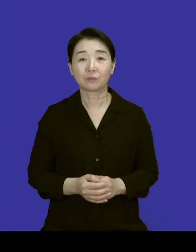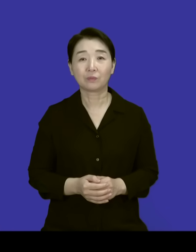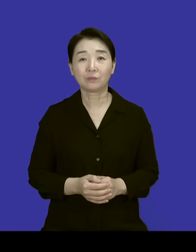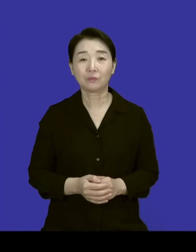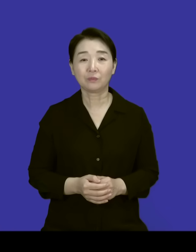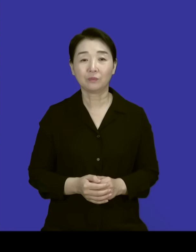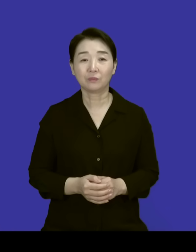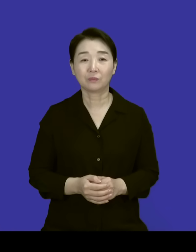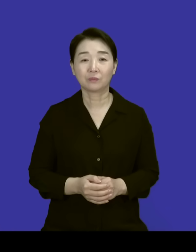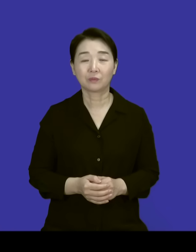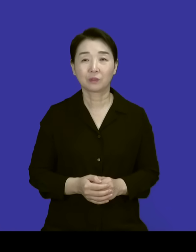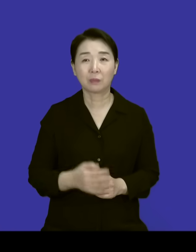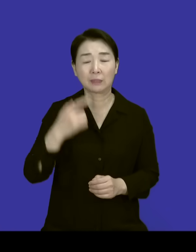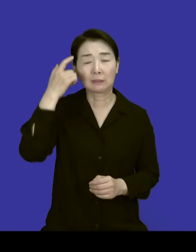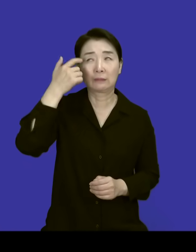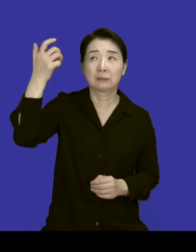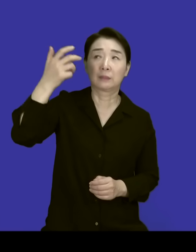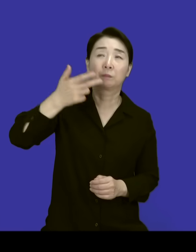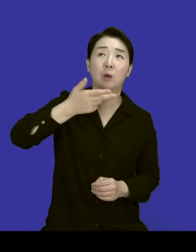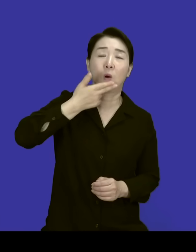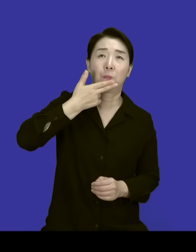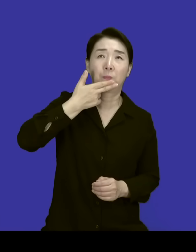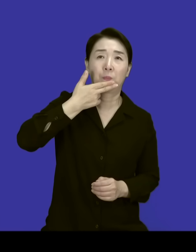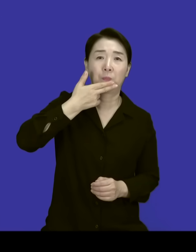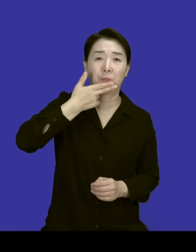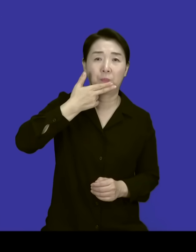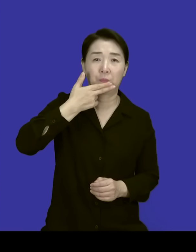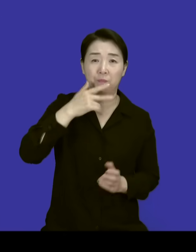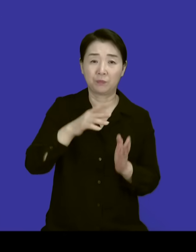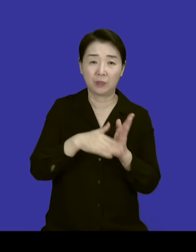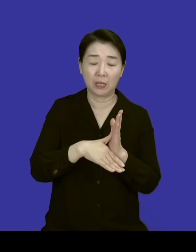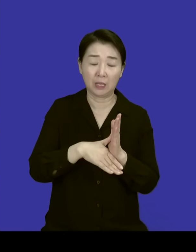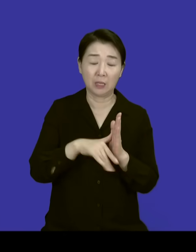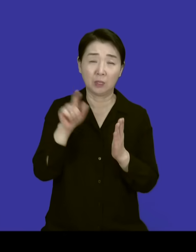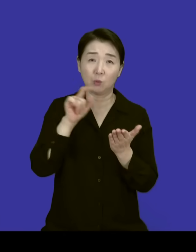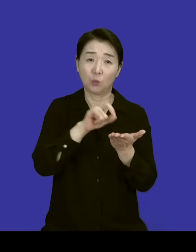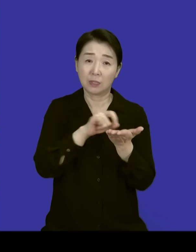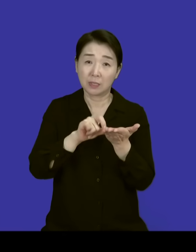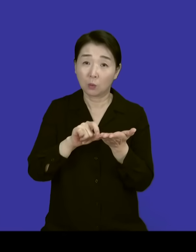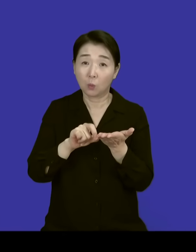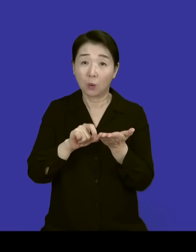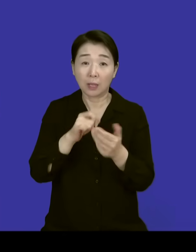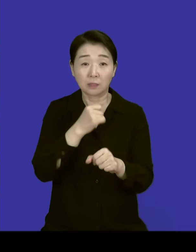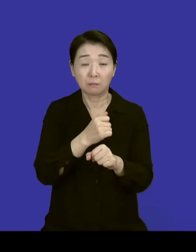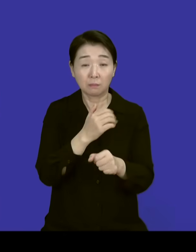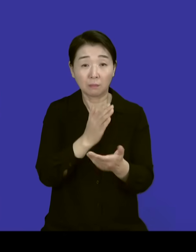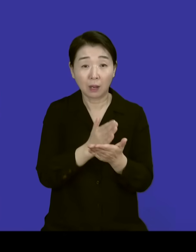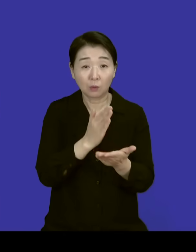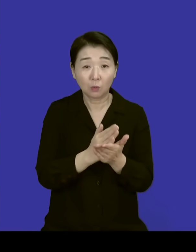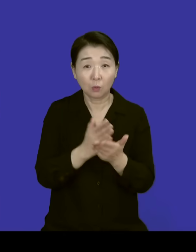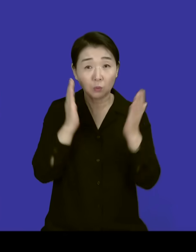이거 하다가 영감이 잘 안 떠오르면은 이게 작곡을 한다기보다는 교회를 가야 되는 거 아닙니까?